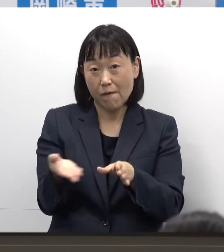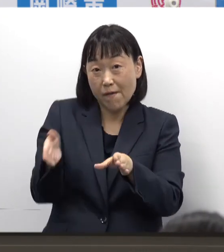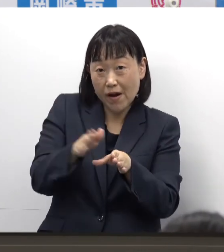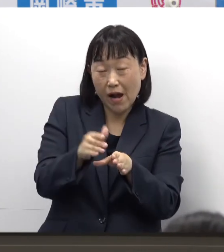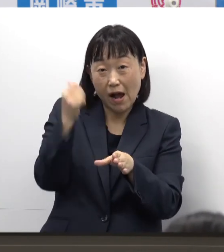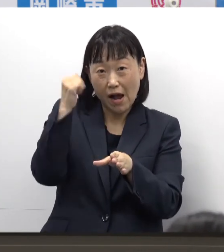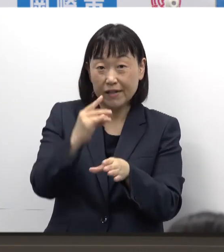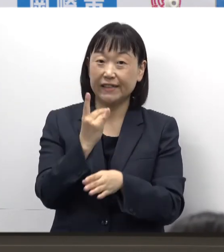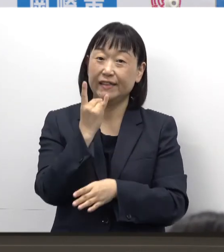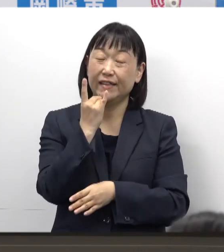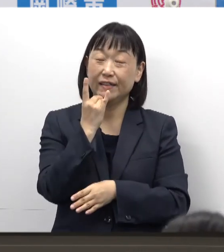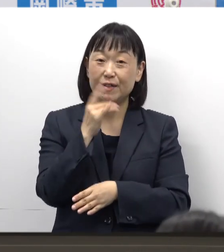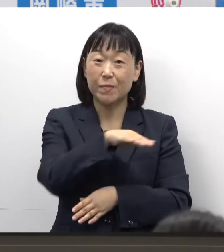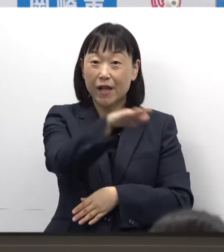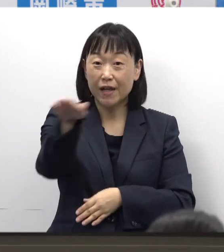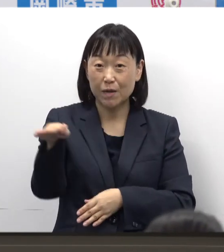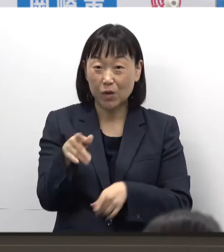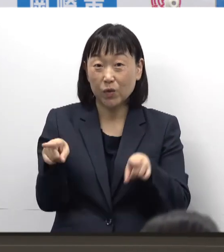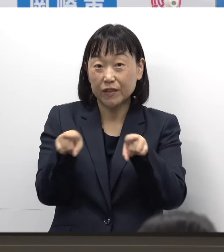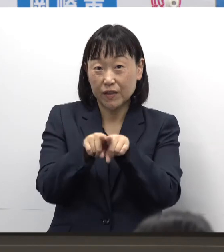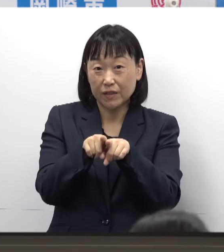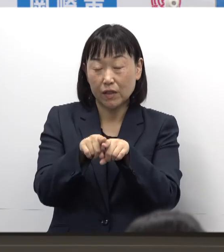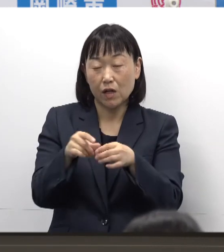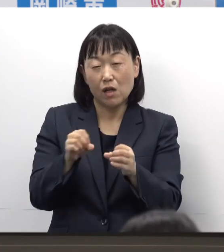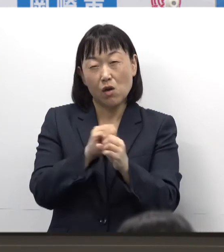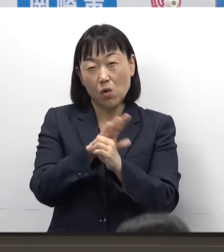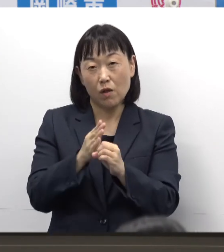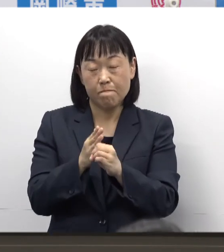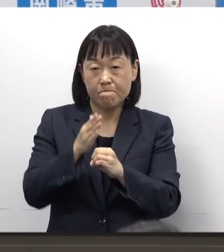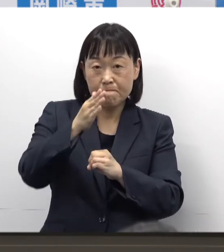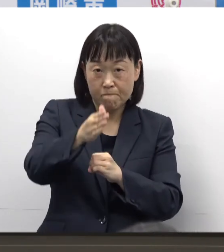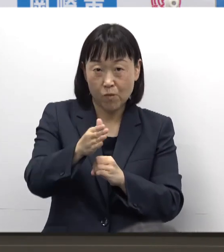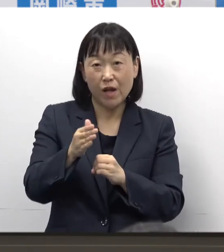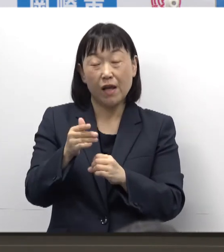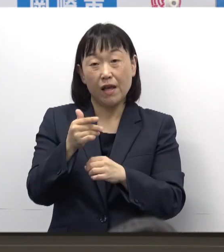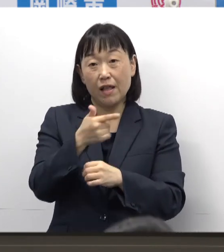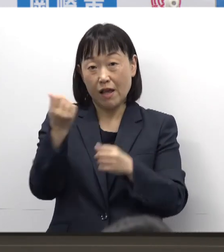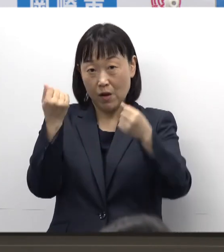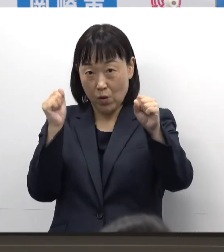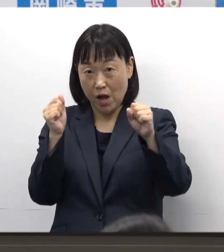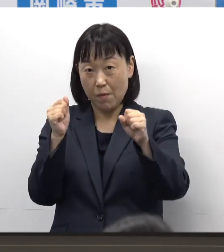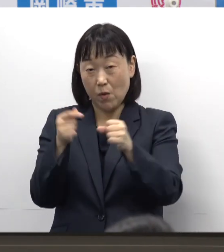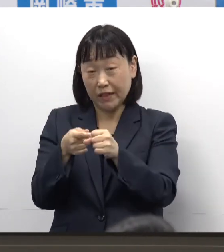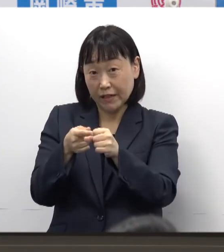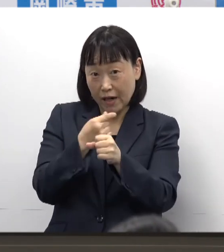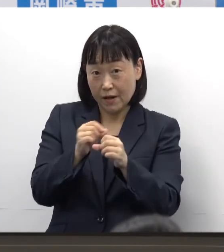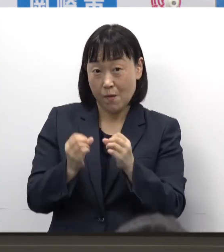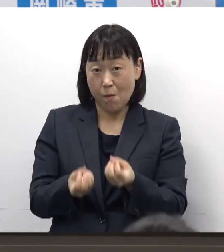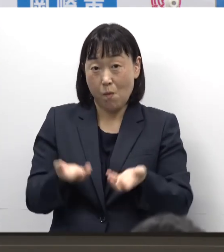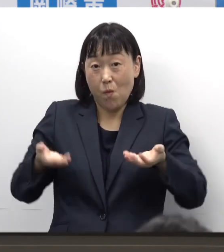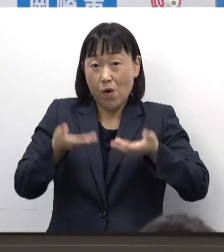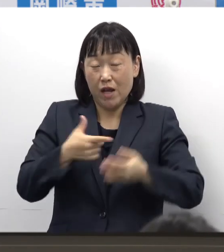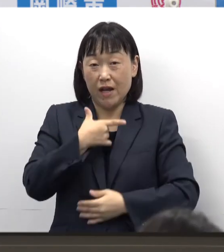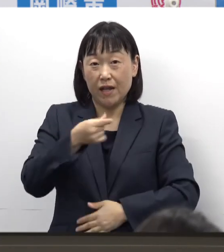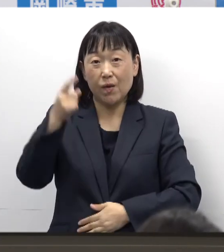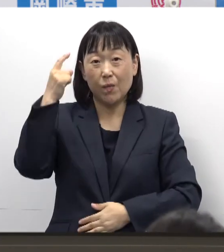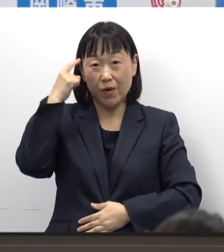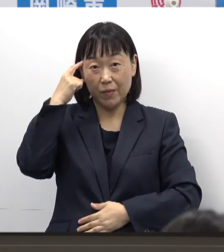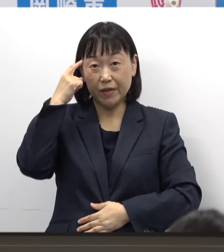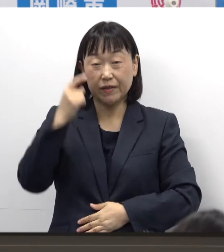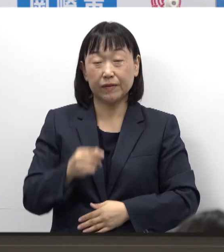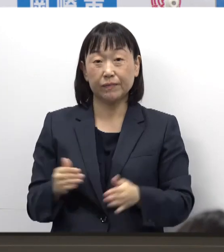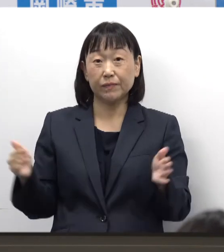提案を期待し市民のみなさまと共にコロナを乗り越えてタイガードラムを起爆剤とした種の活性化をめざしてまいりたいと思います